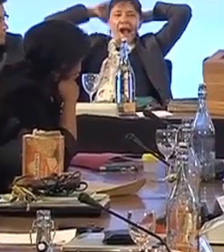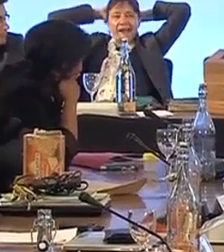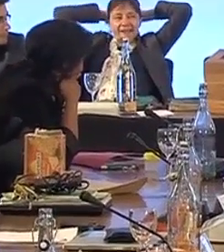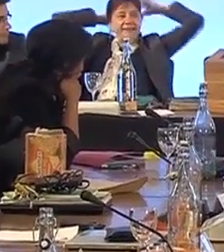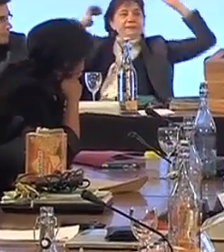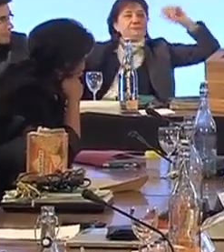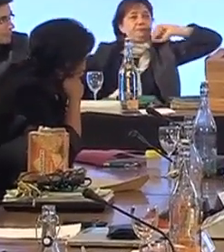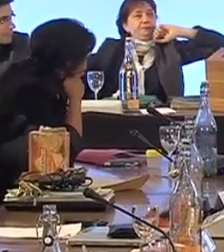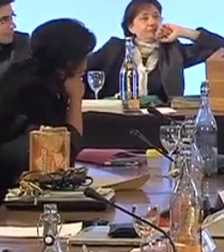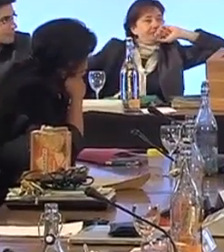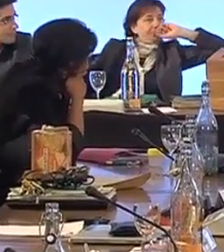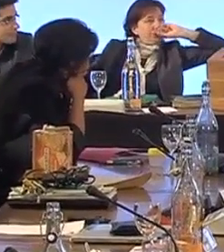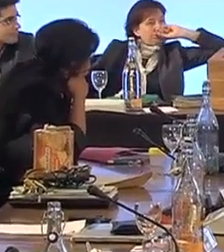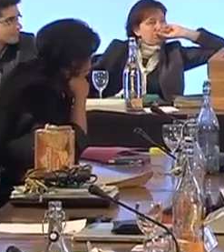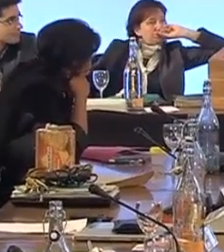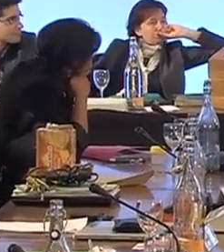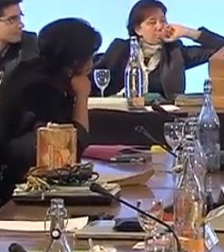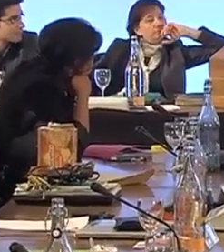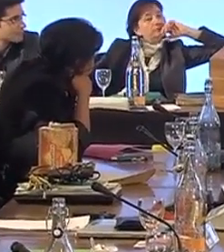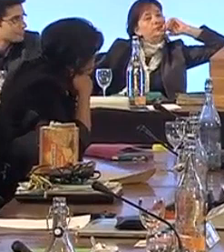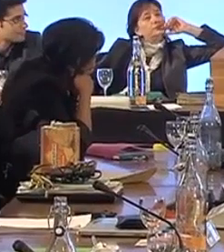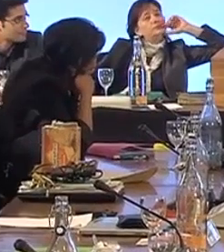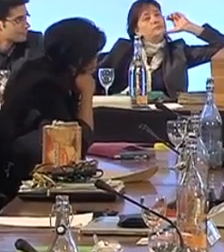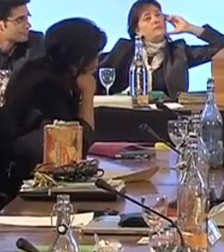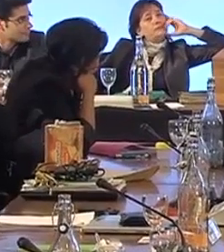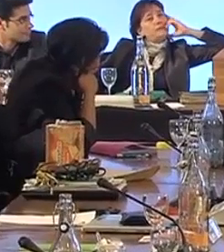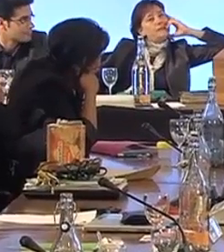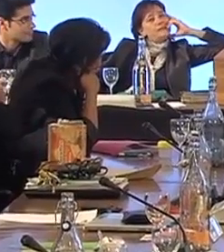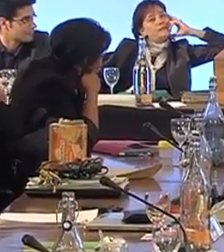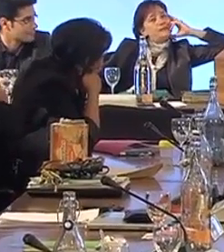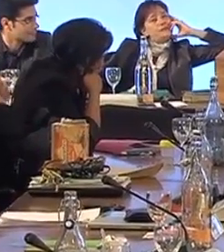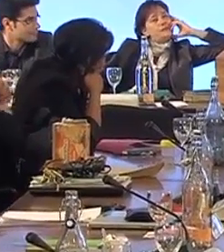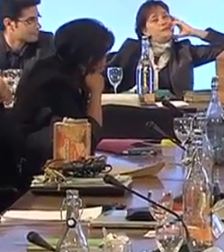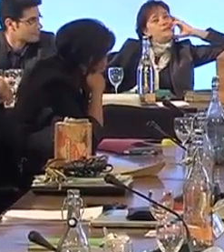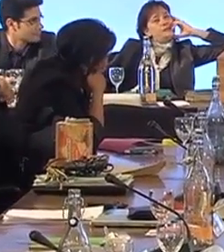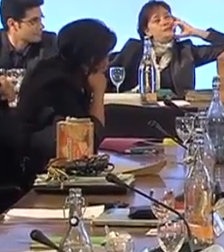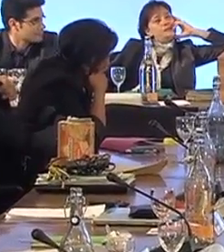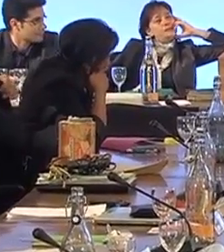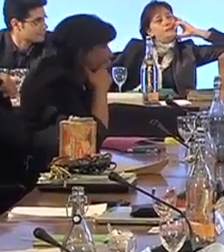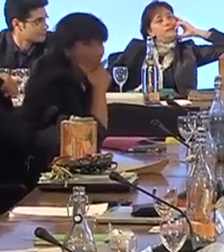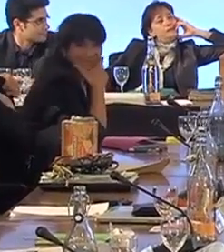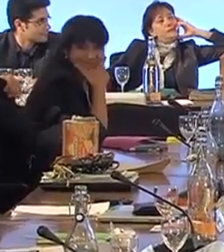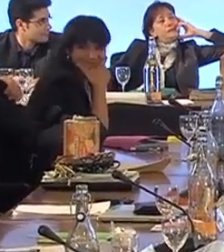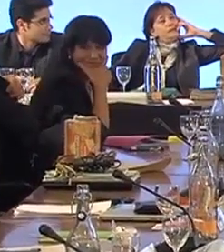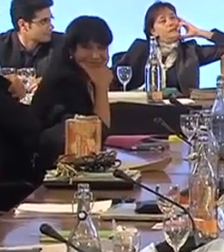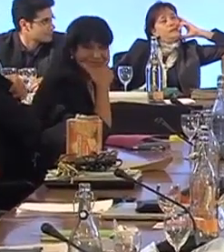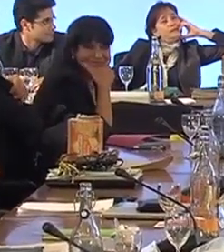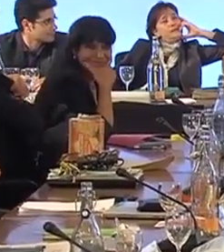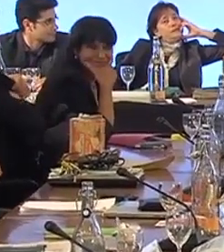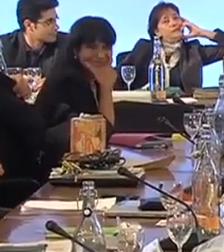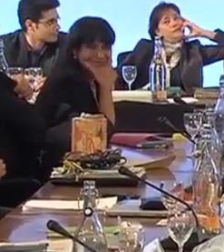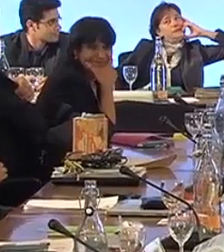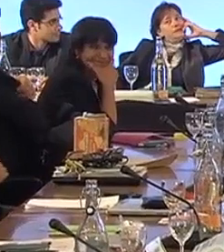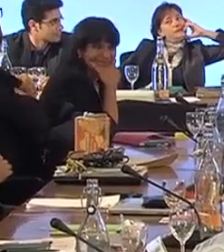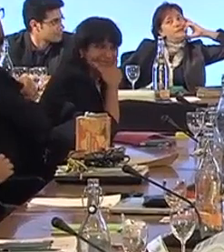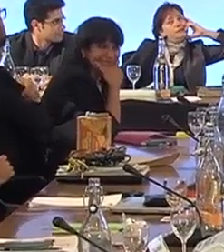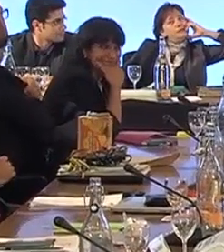droits à la retraite à compté de fin avril et que donc vous ne verrez plus au prochain conseil municipal donc c'est l'occasion de